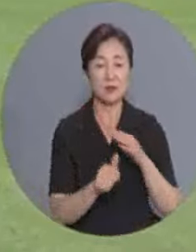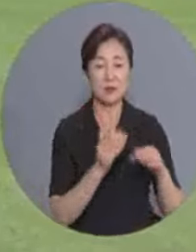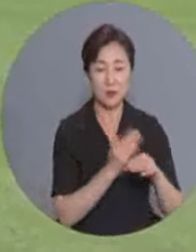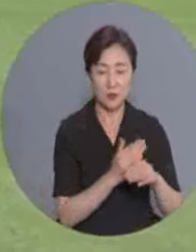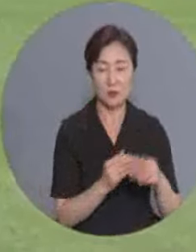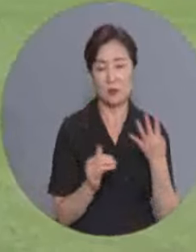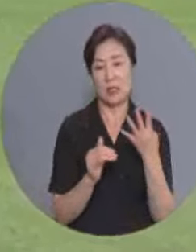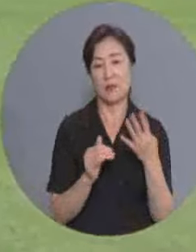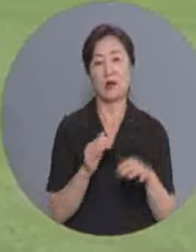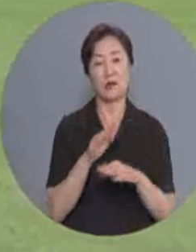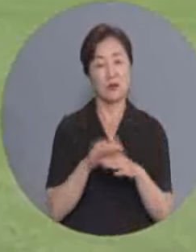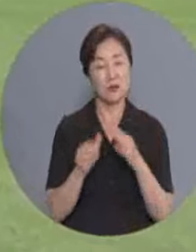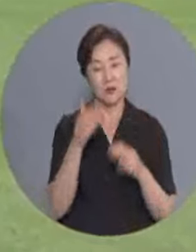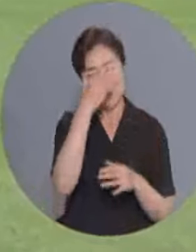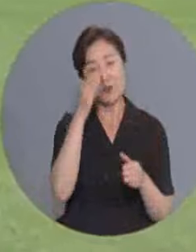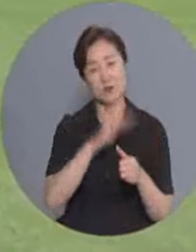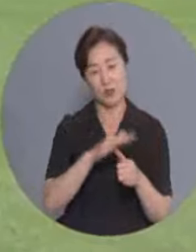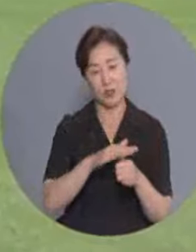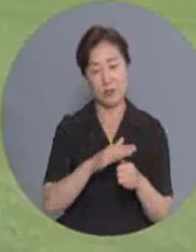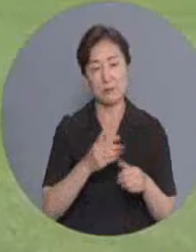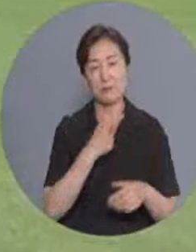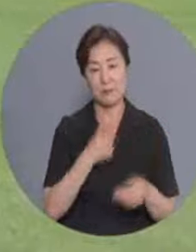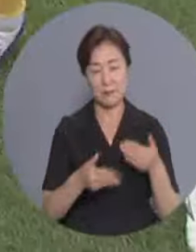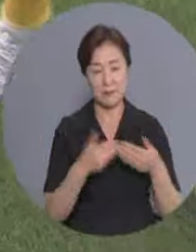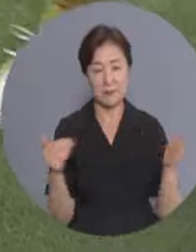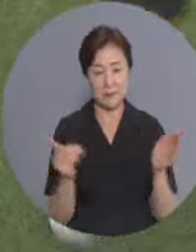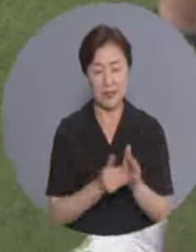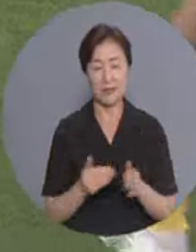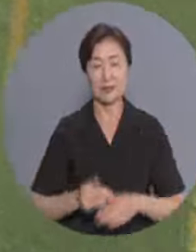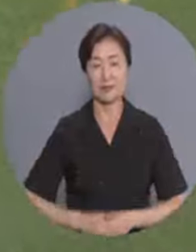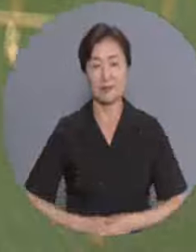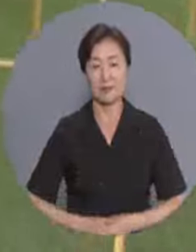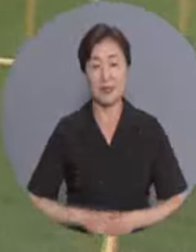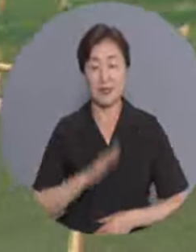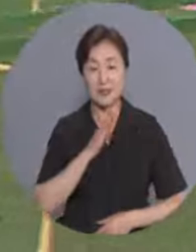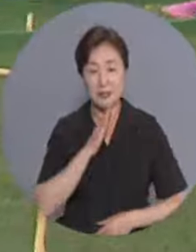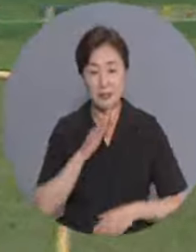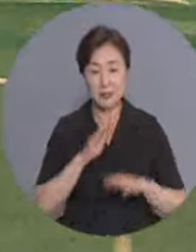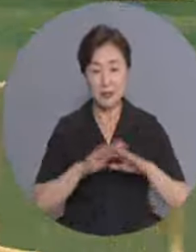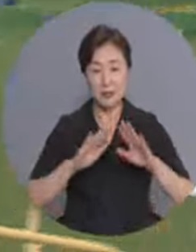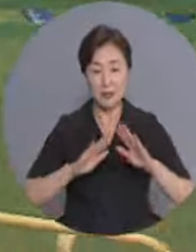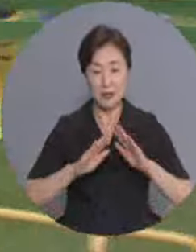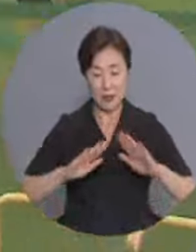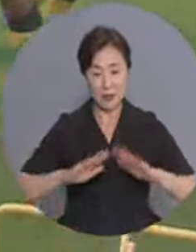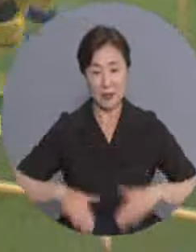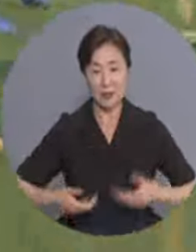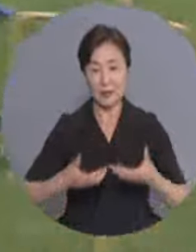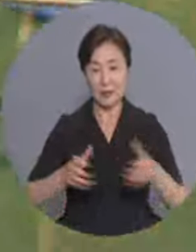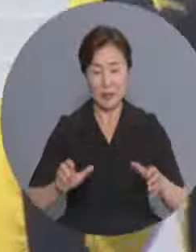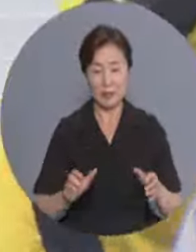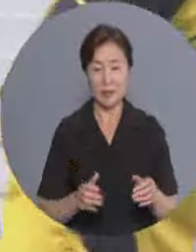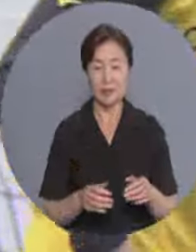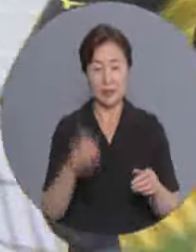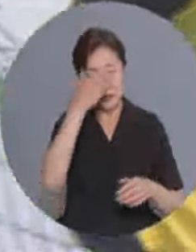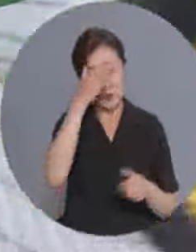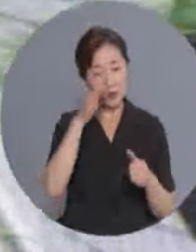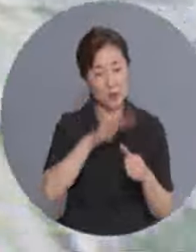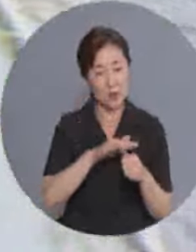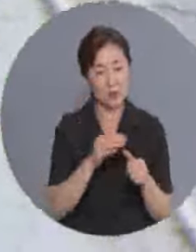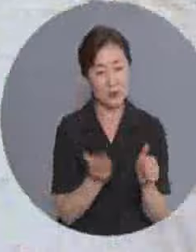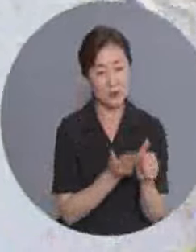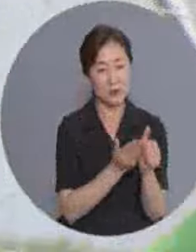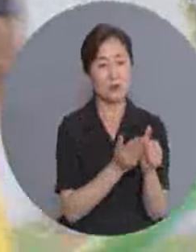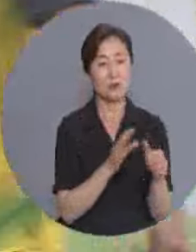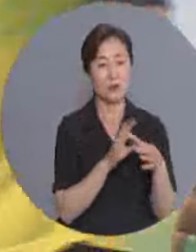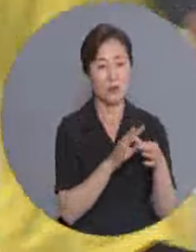4명의 선수가 유소년팀 출신입니다. 실제로 전남은 유소년 육성 시스템을 통해 우수 선수를